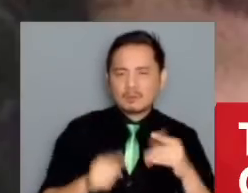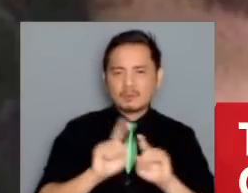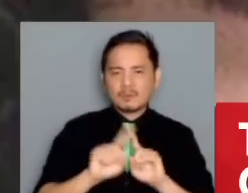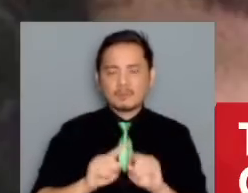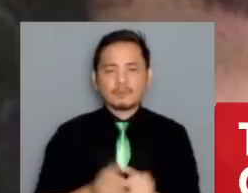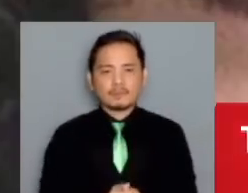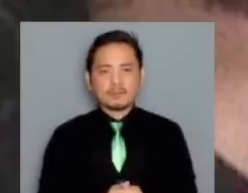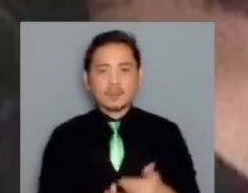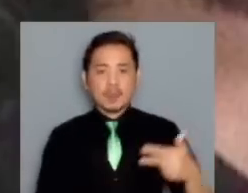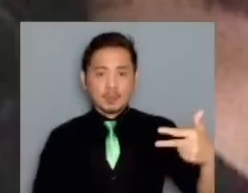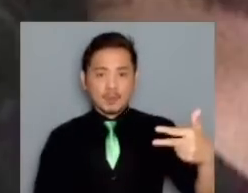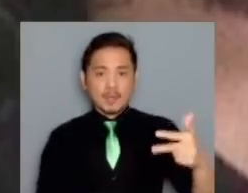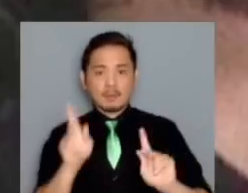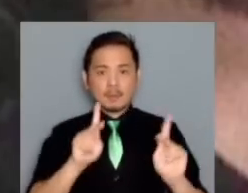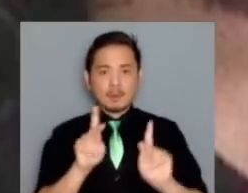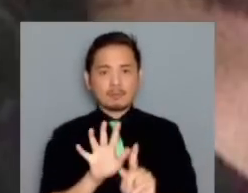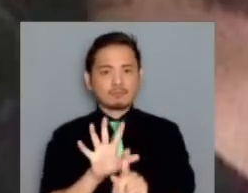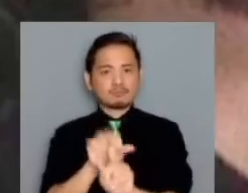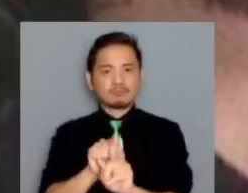Alameda County Jail.